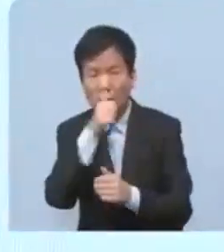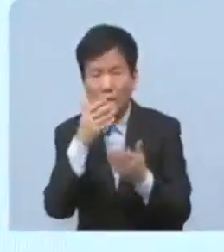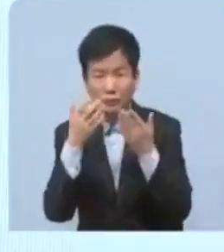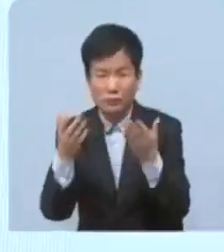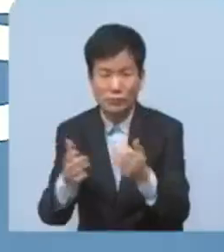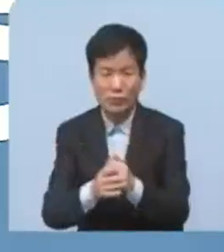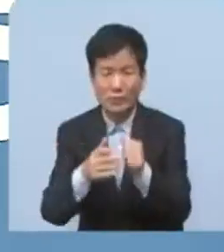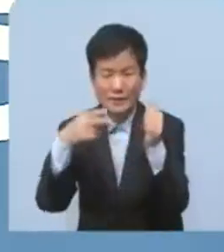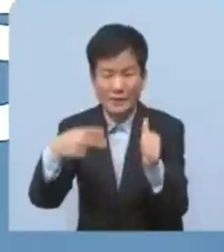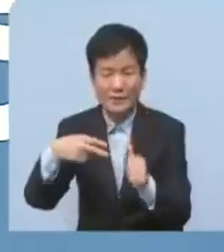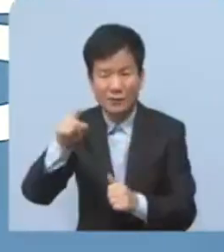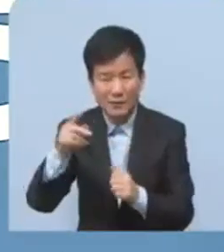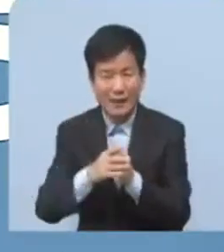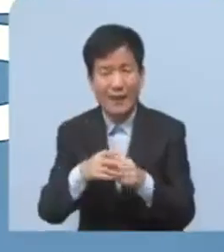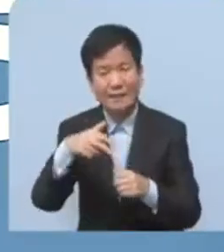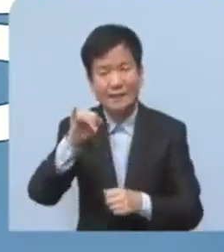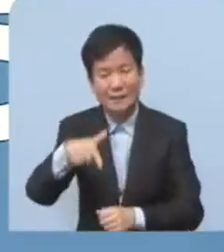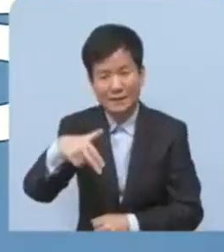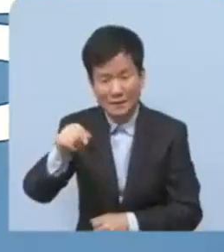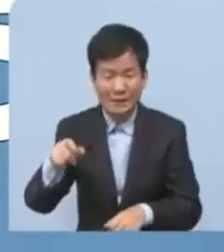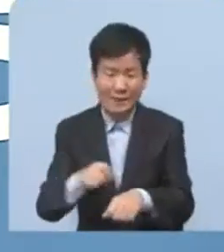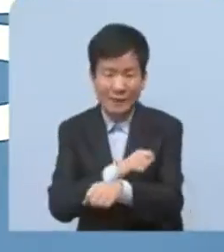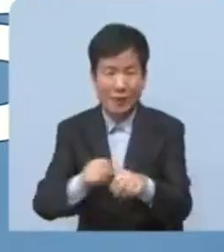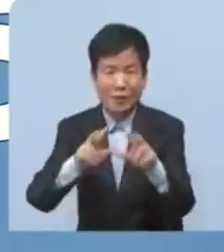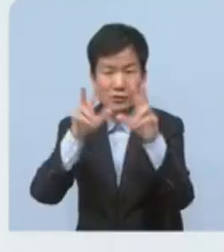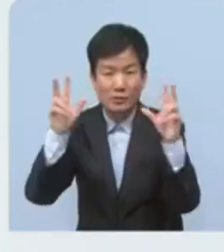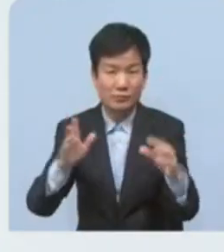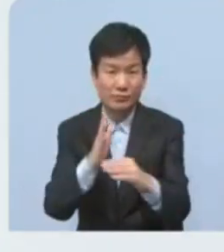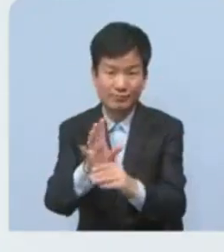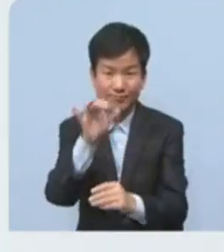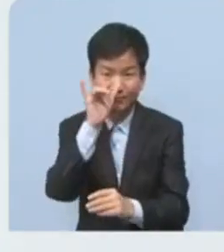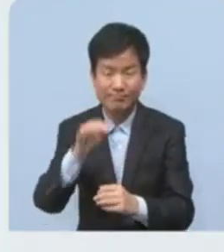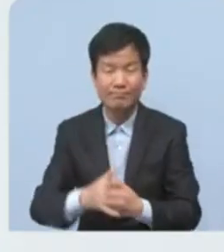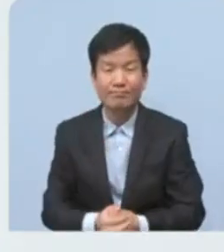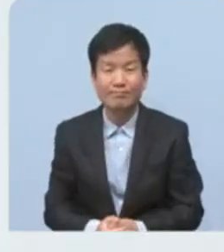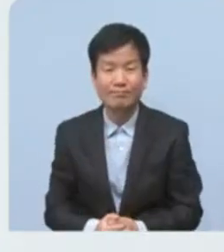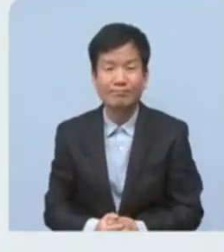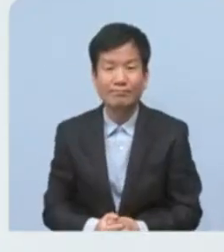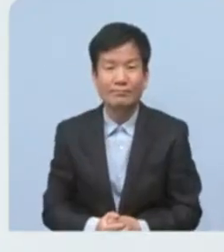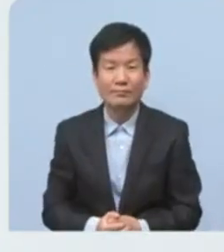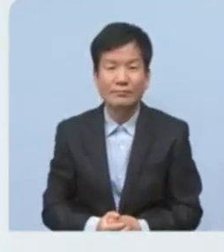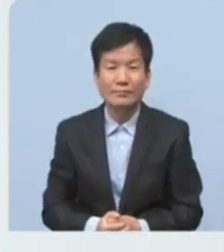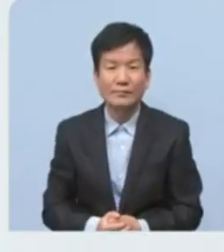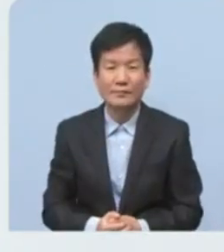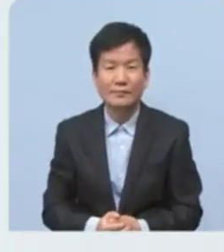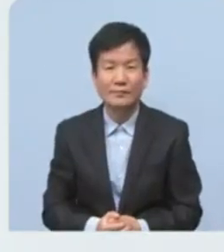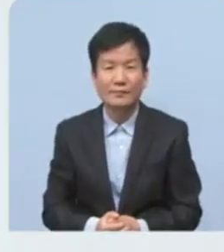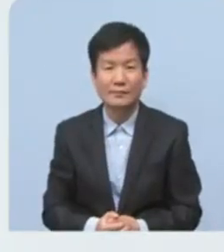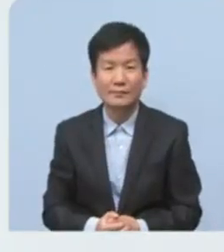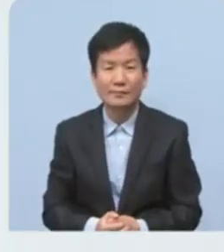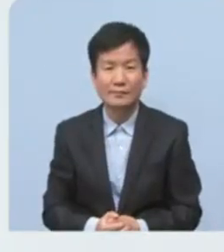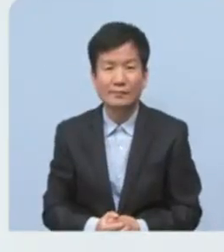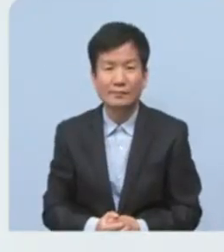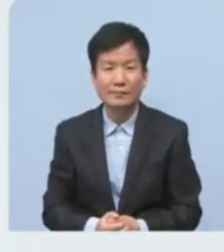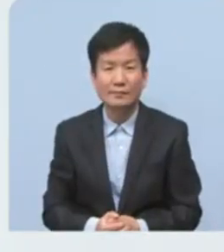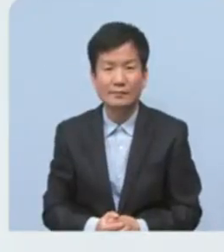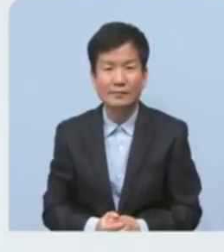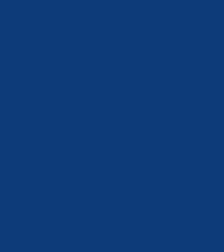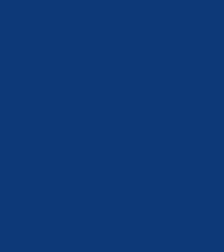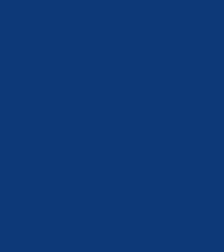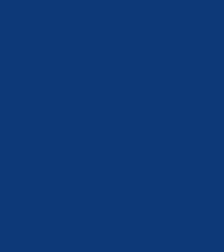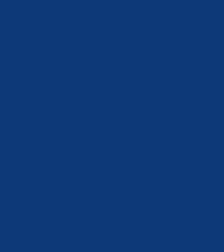흥덕 싸 직지 의 탄생 특별전이 한창입니다 kbs2 유스 방영 입니다